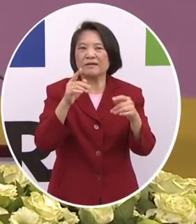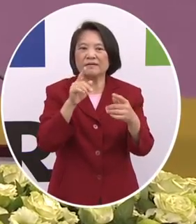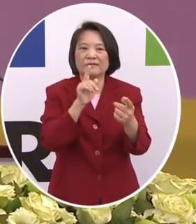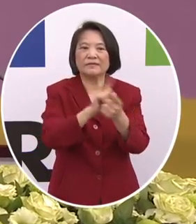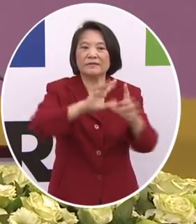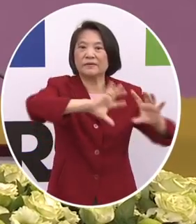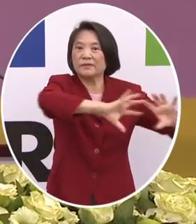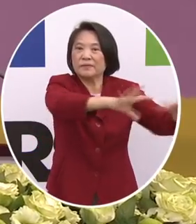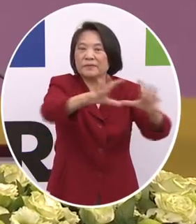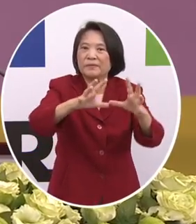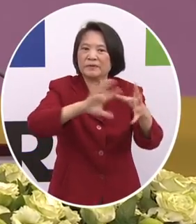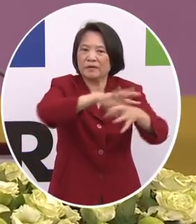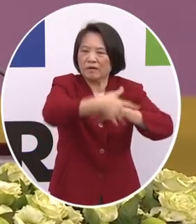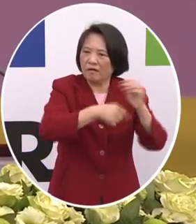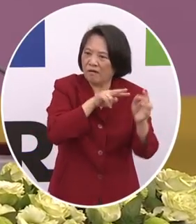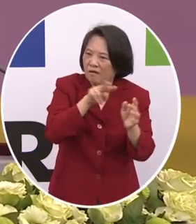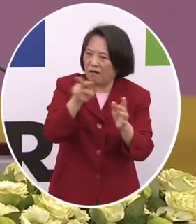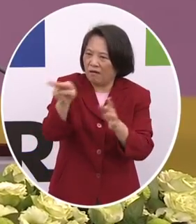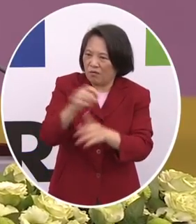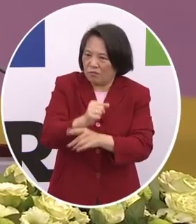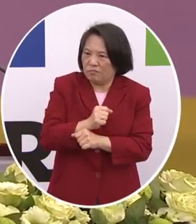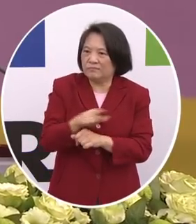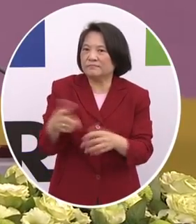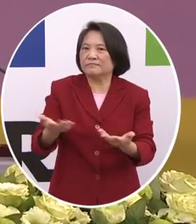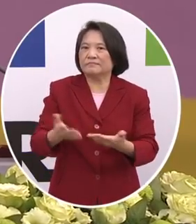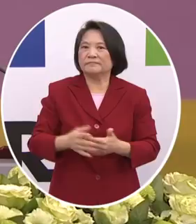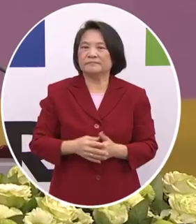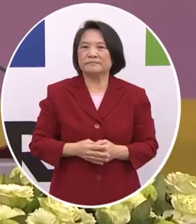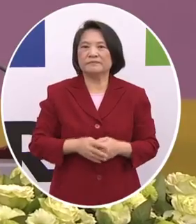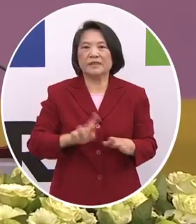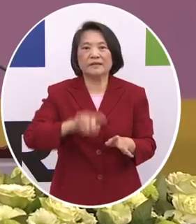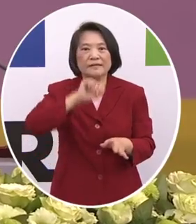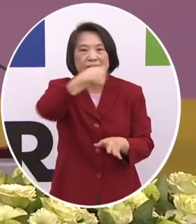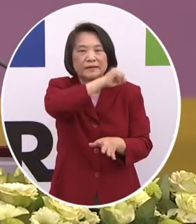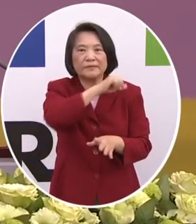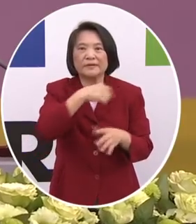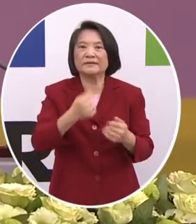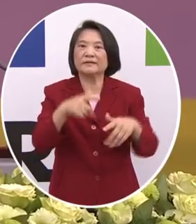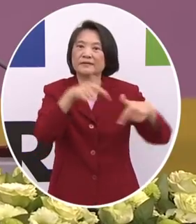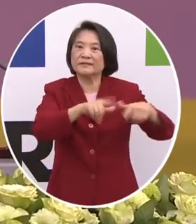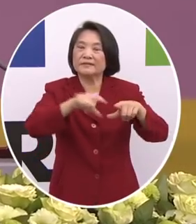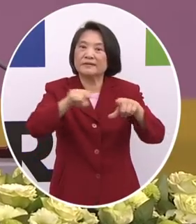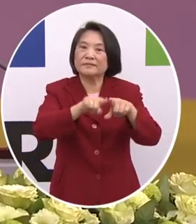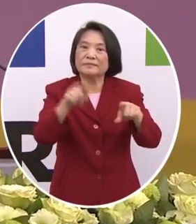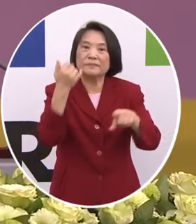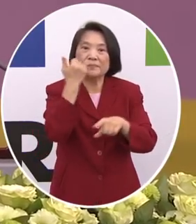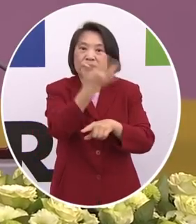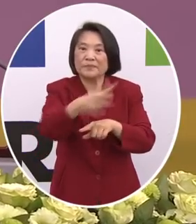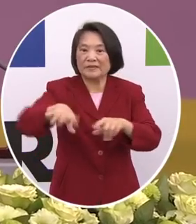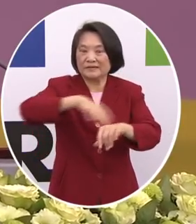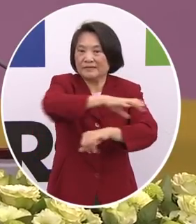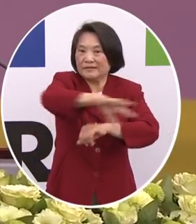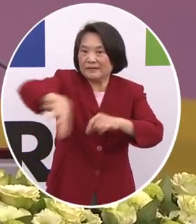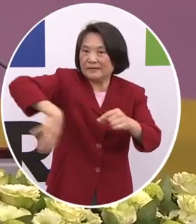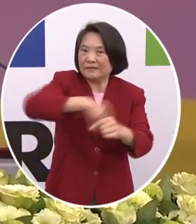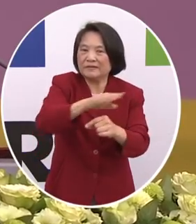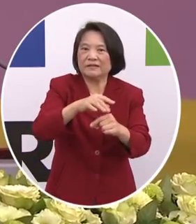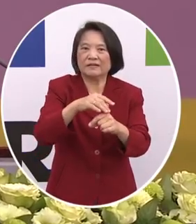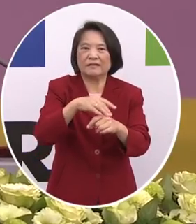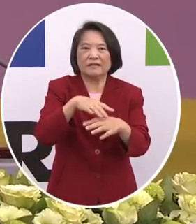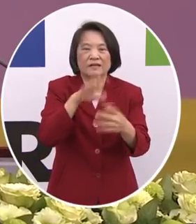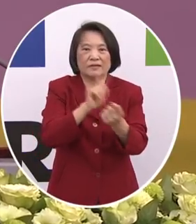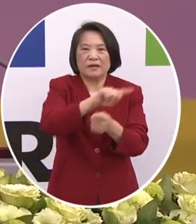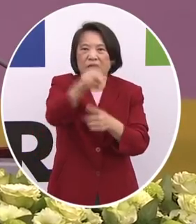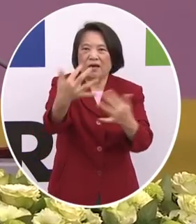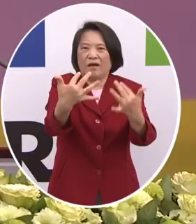会高度的关注。台湾位处于西太平洋的第一线，自然承受巨